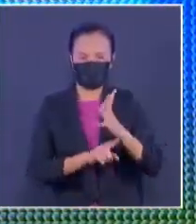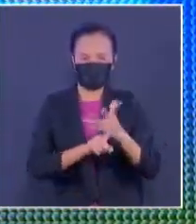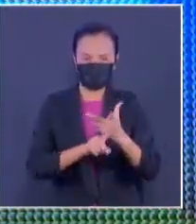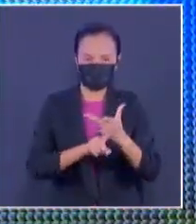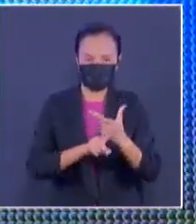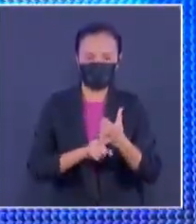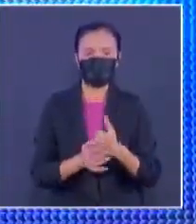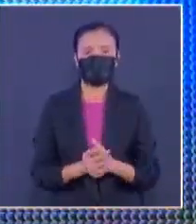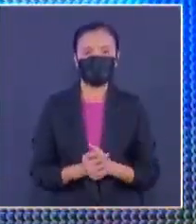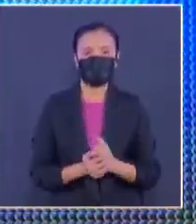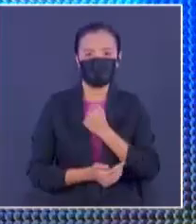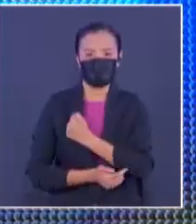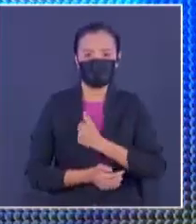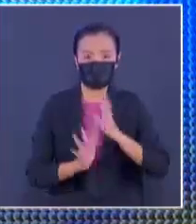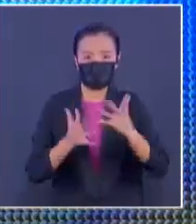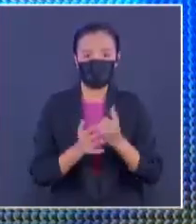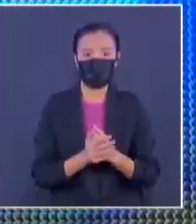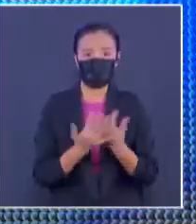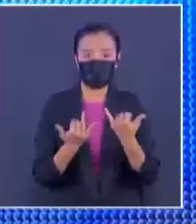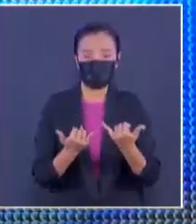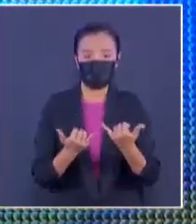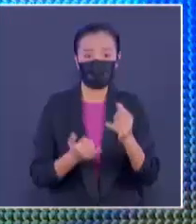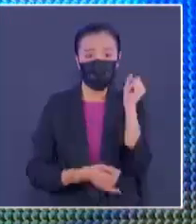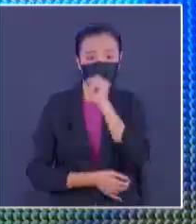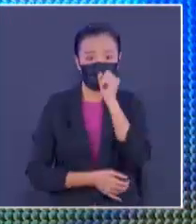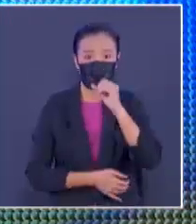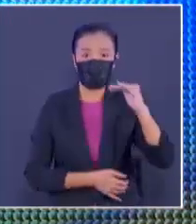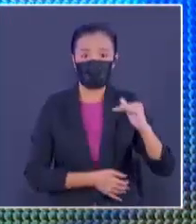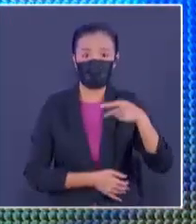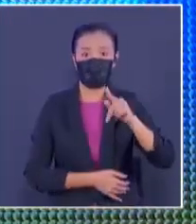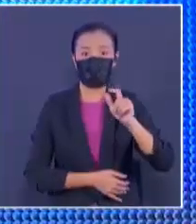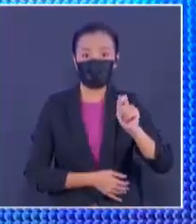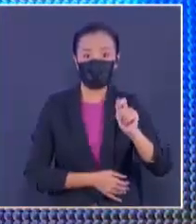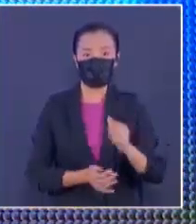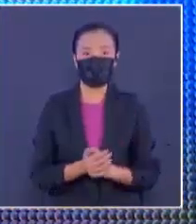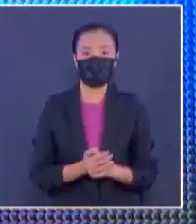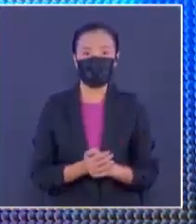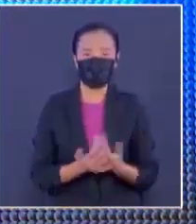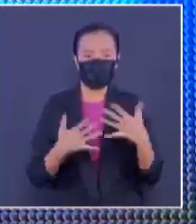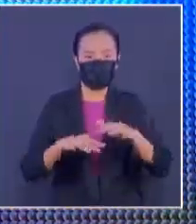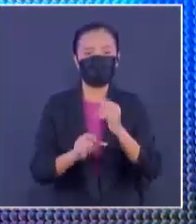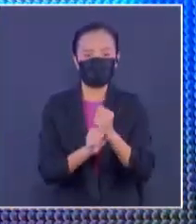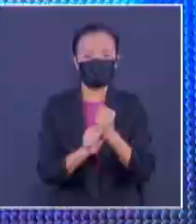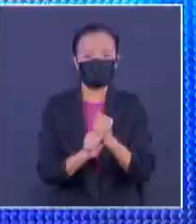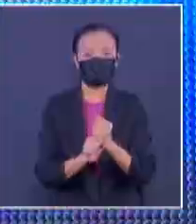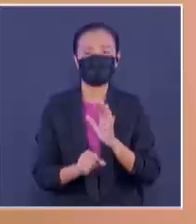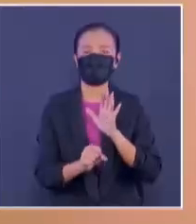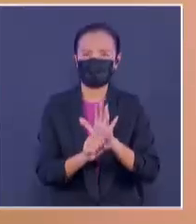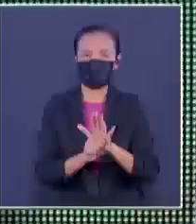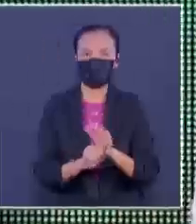ไวนะคะพร้อมกับได้ชี้แจงสถานะความสัมพันธ์กับนักร้องหนุ่มรุ่นน้องปออานนท์ด้วยค่ะว่าแค่ร่วมงานกันเท่านั้นค่ะ